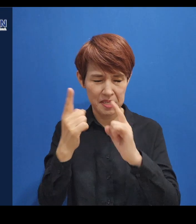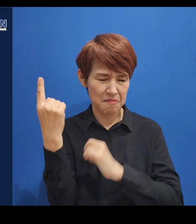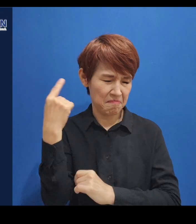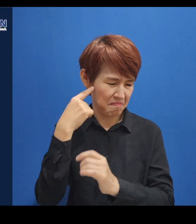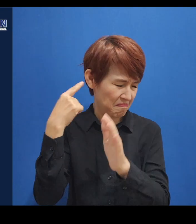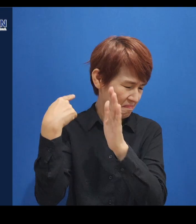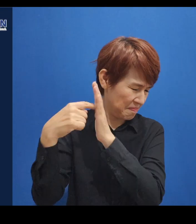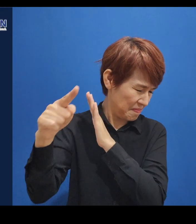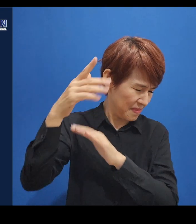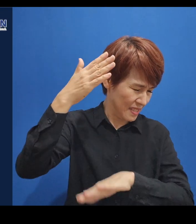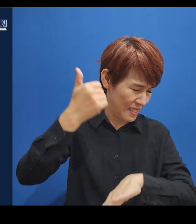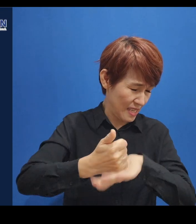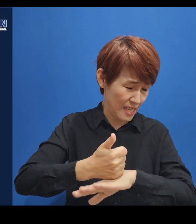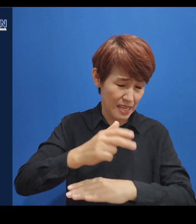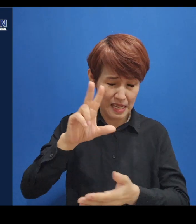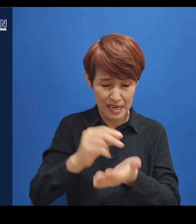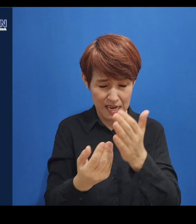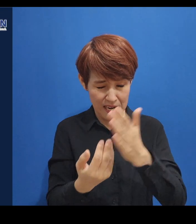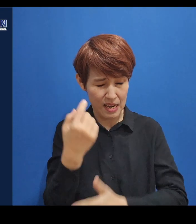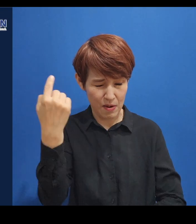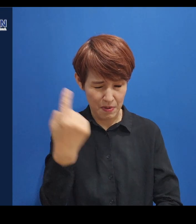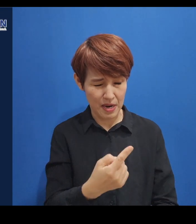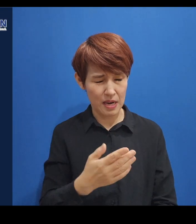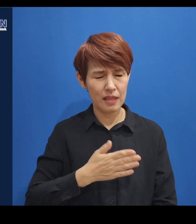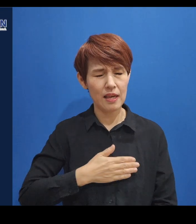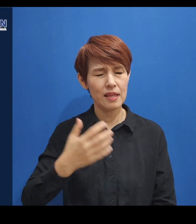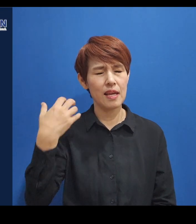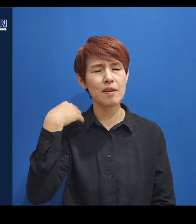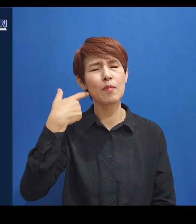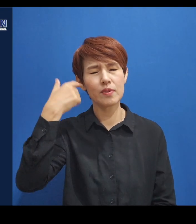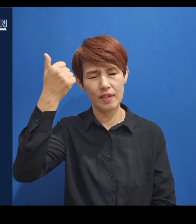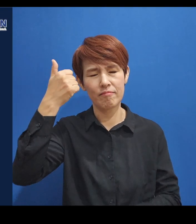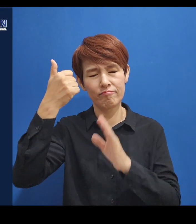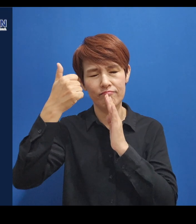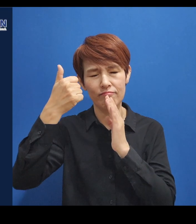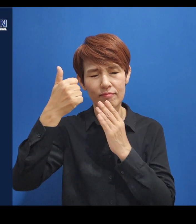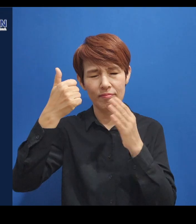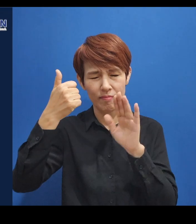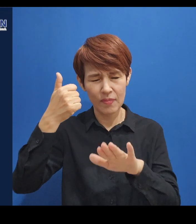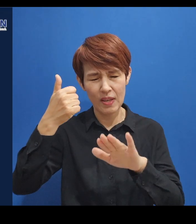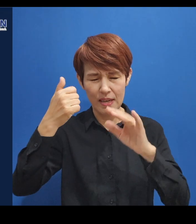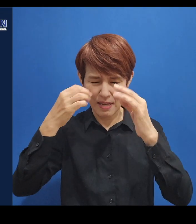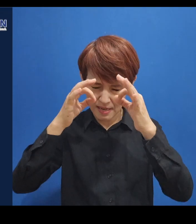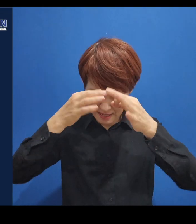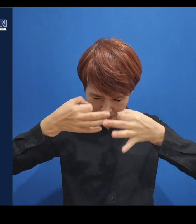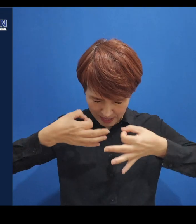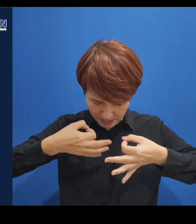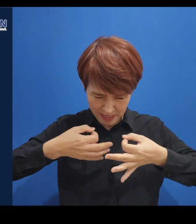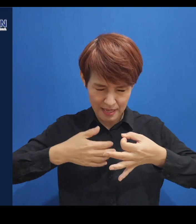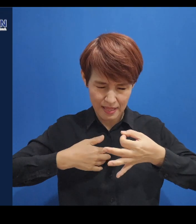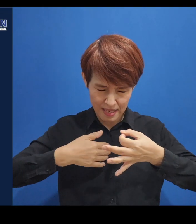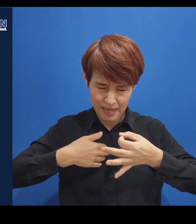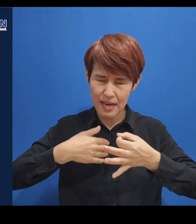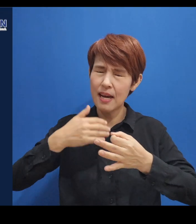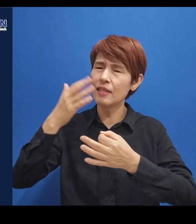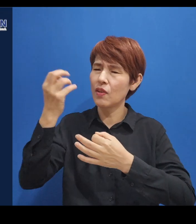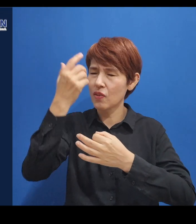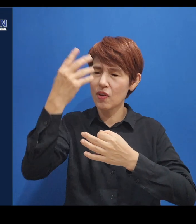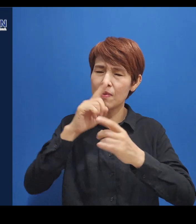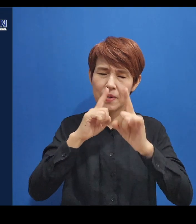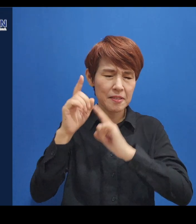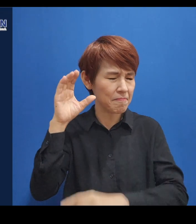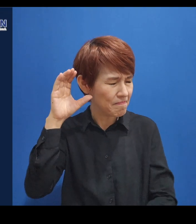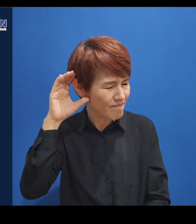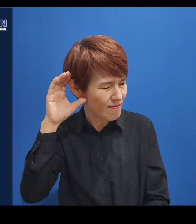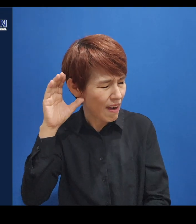얼마나 피폐해지는지. 담임 목사라고 하는 옷은 입고 있지만 이 마음에서 증언하시는 성령의 음성을